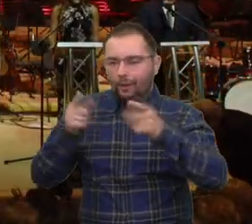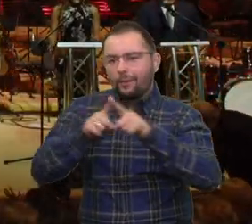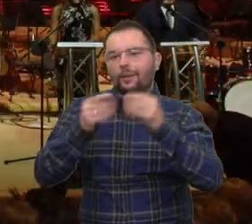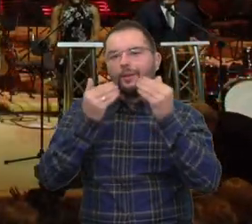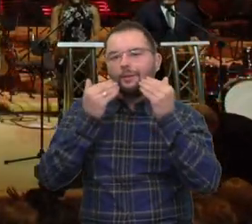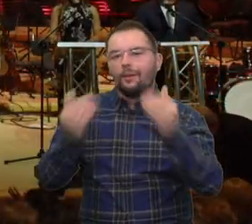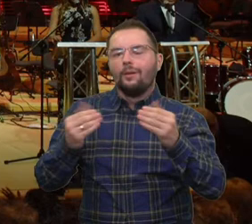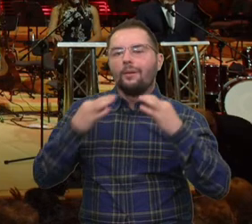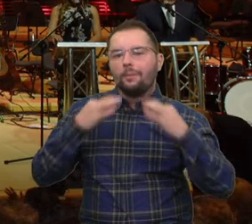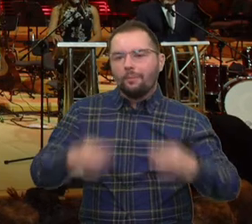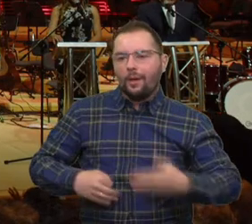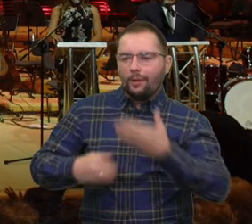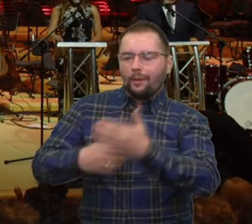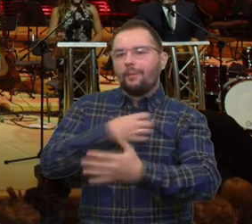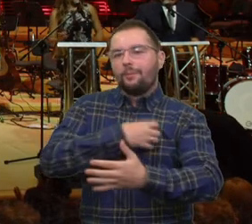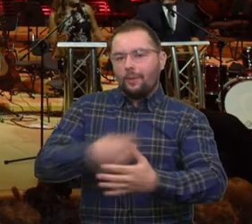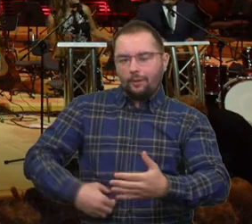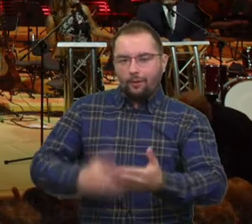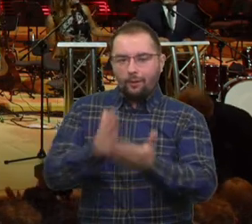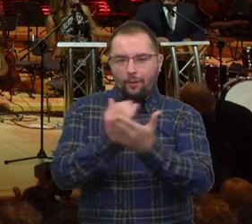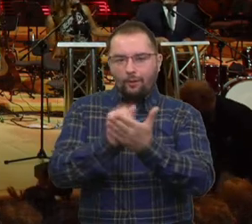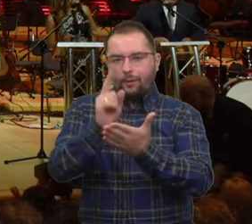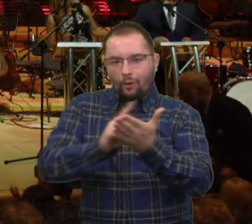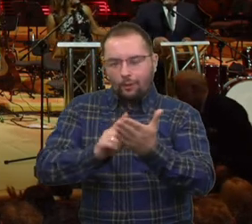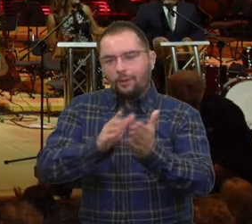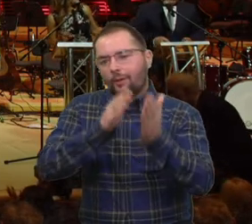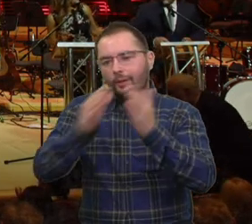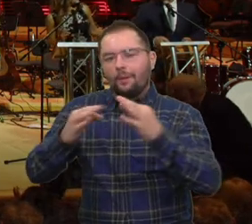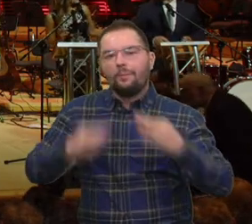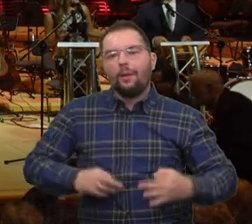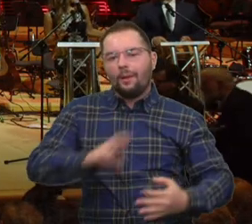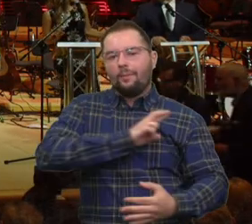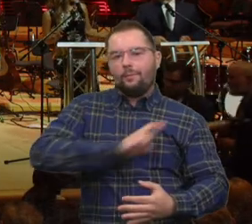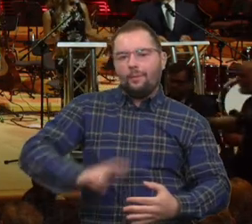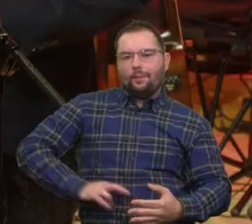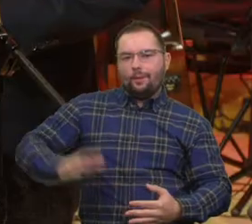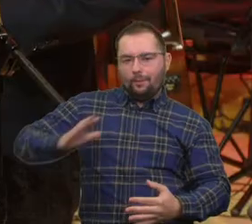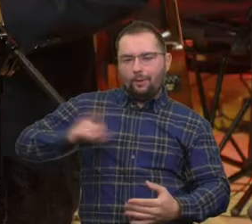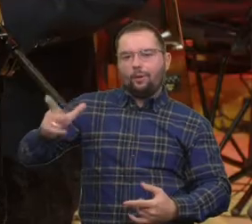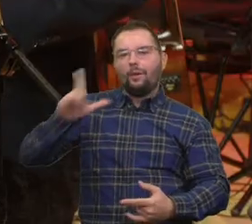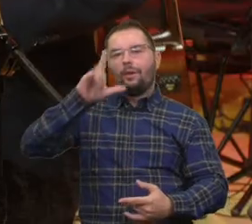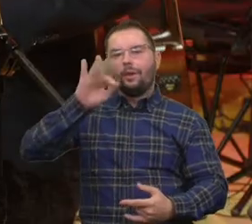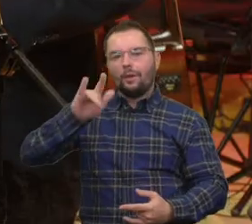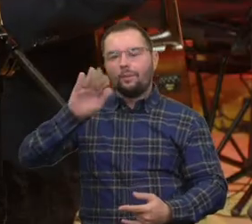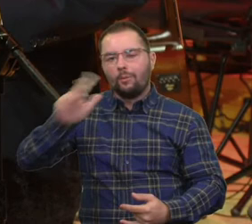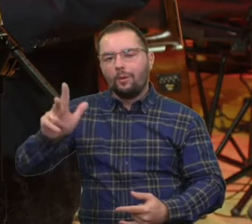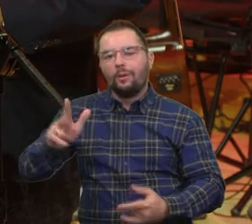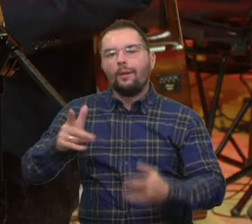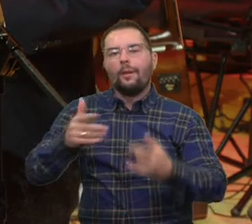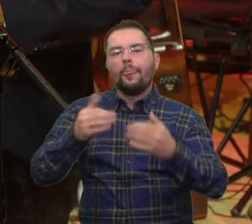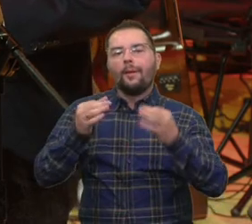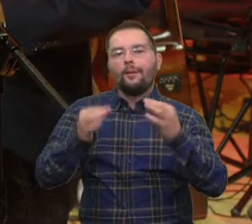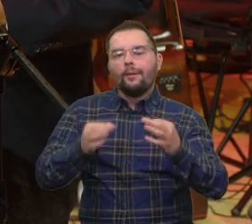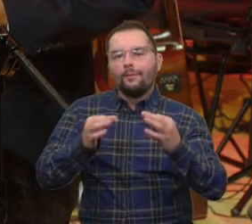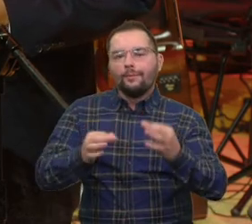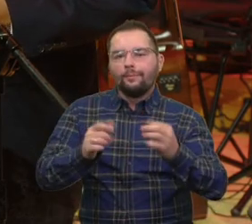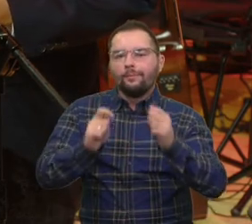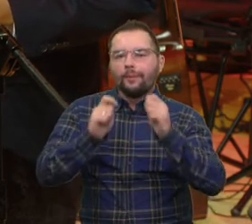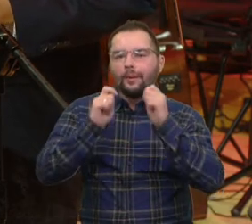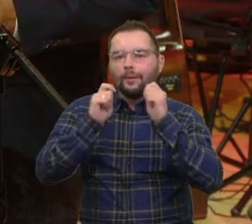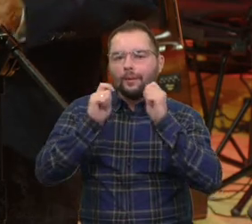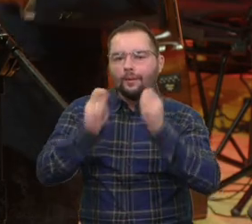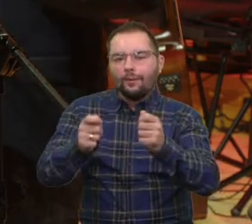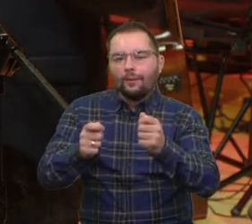Jakub Chełstowski, premier Jerzy Buzek. Z nagrodą. Jeden i drugi w zasadzie. Nagroda dla państwa przed nami.